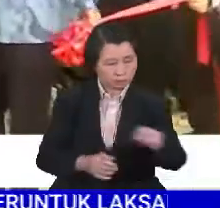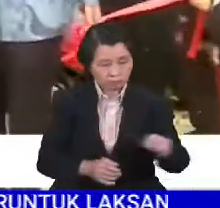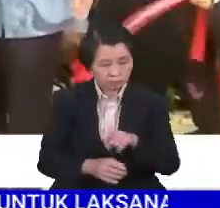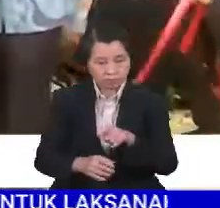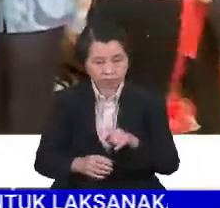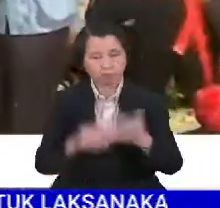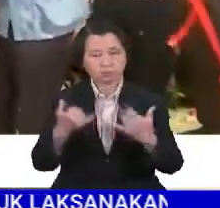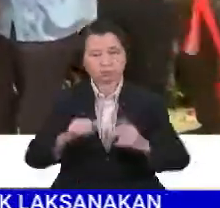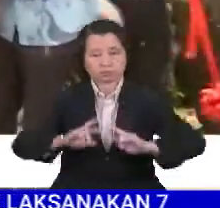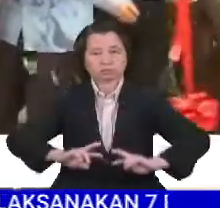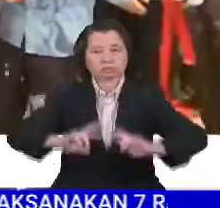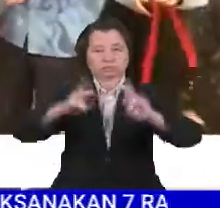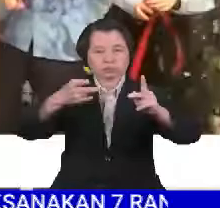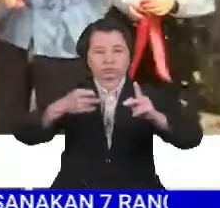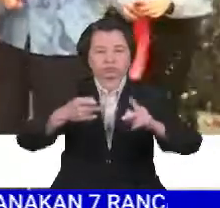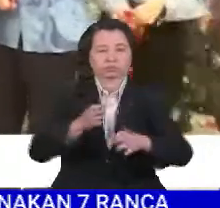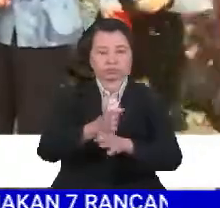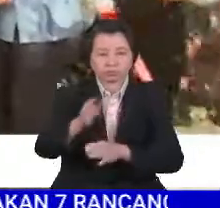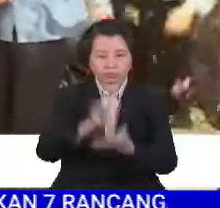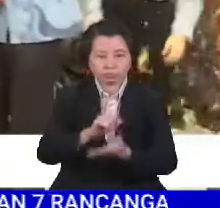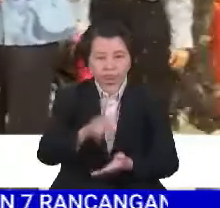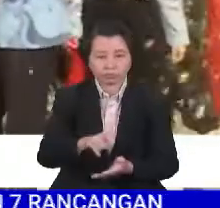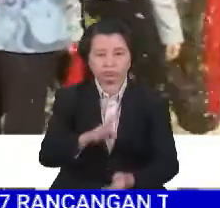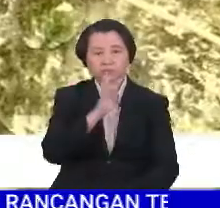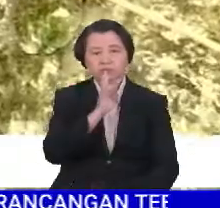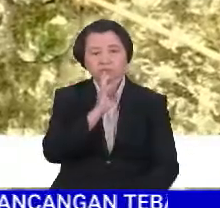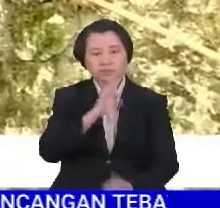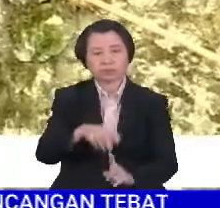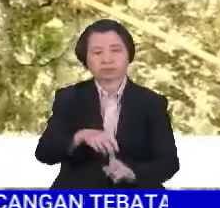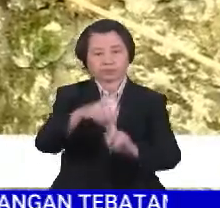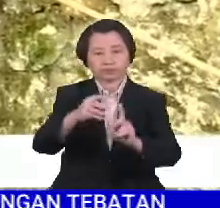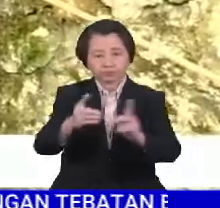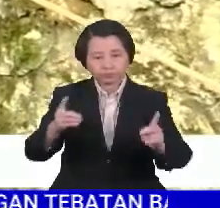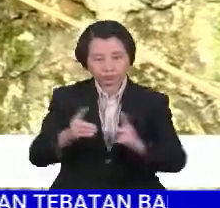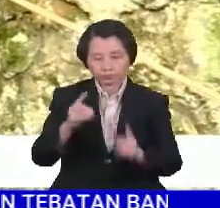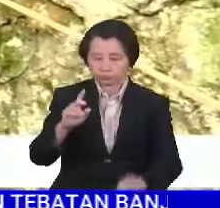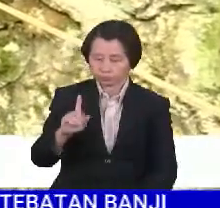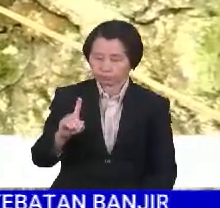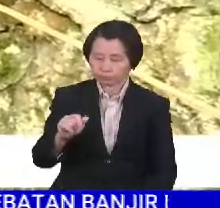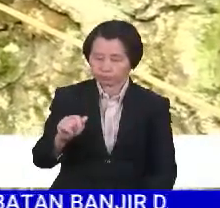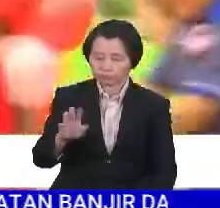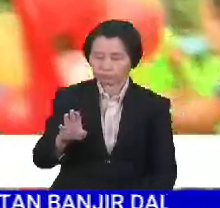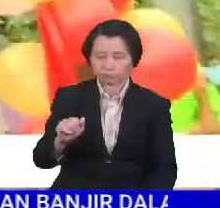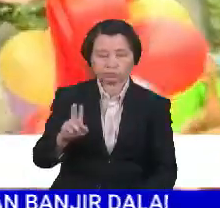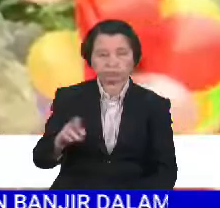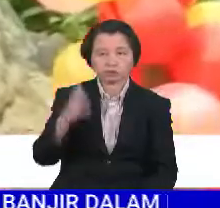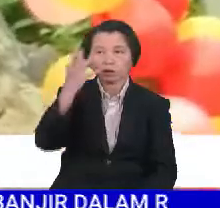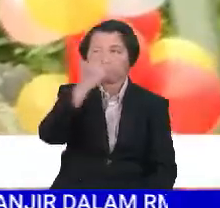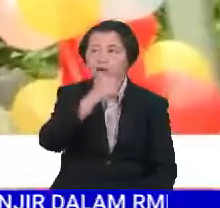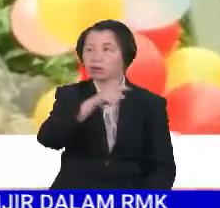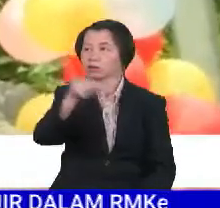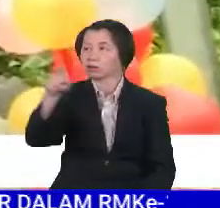dia dapat membangkitkan semula sekto itu ini katanya terutamanya di daerah bau yang populer dengan keindahan sebelah jadi